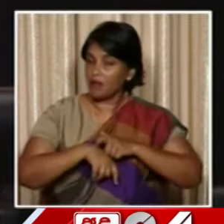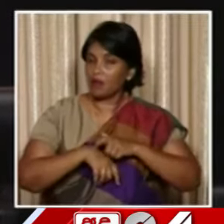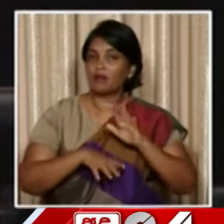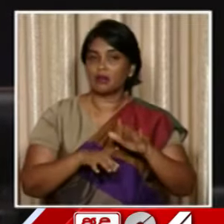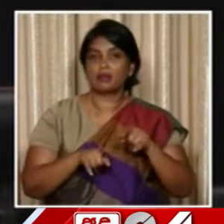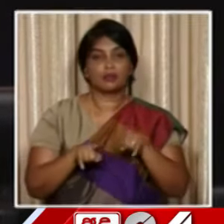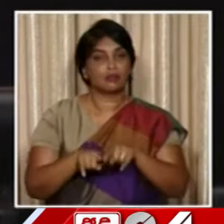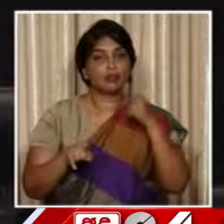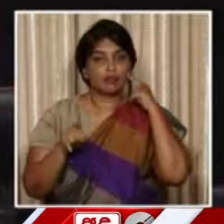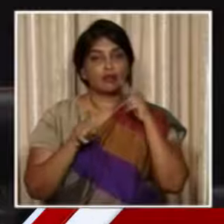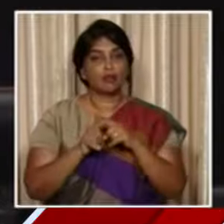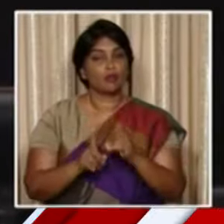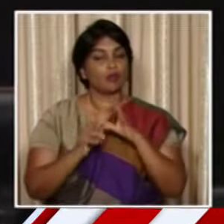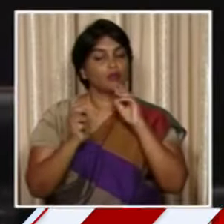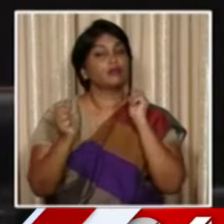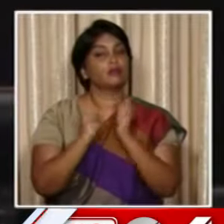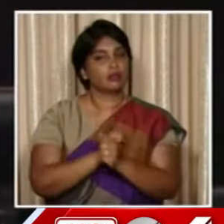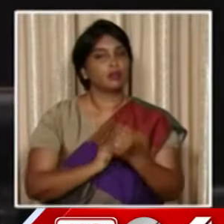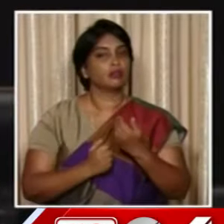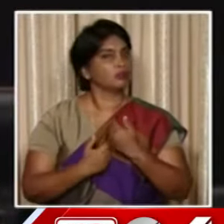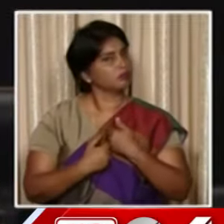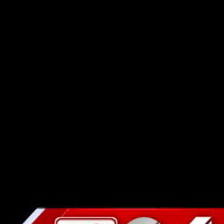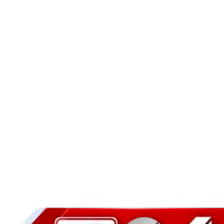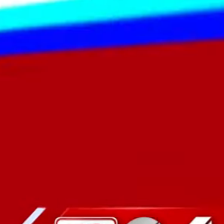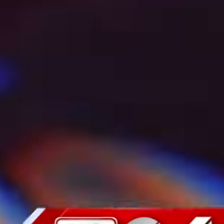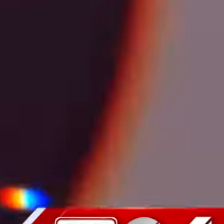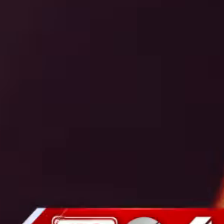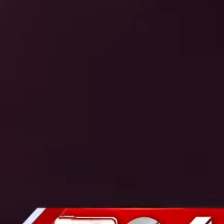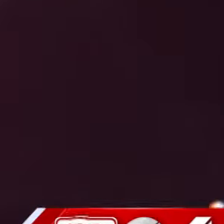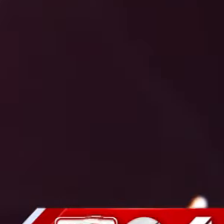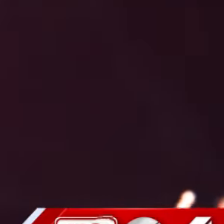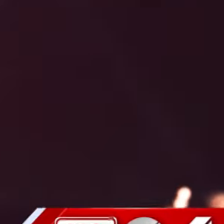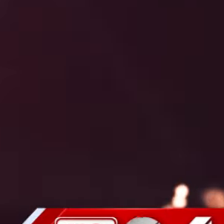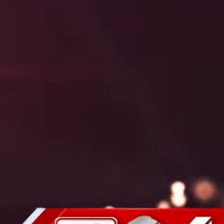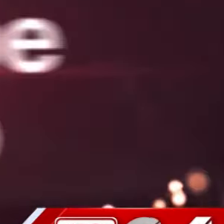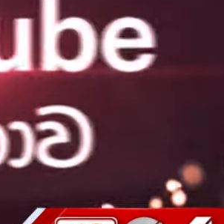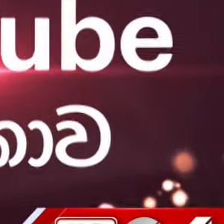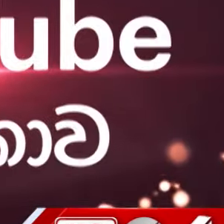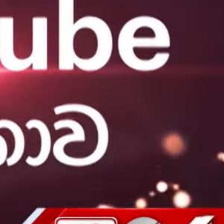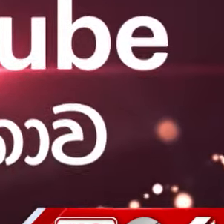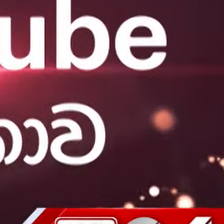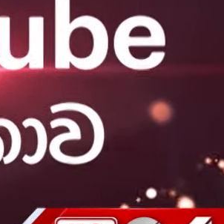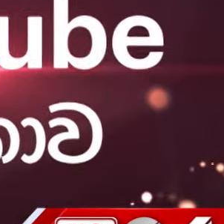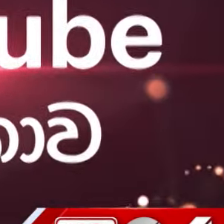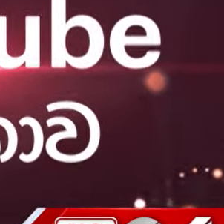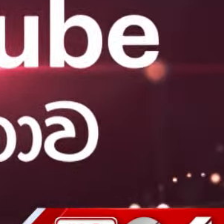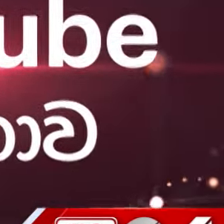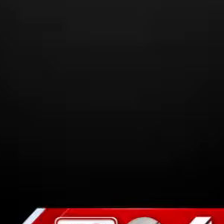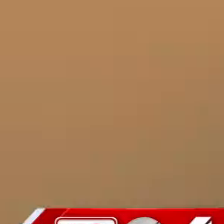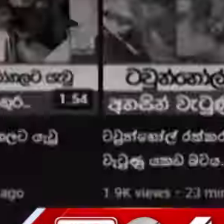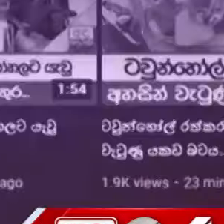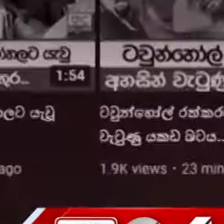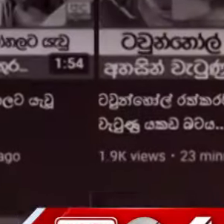තියෙන තත්ත්වයන් අනුව වෙනස් වෙන්නත් අපි කිසිසේත්ම බය නැහැ. අද දෙරණ YouTube